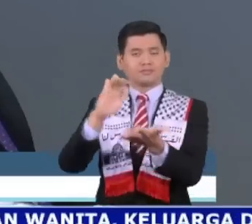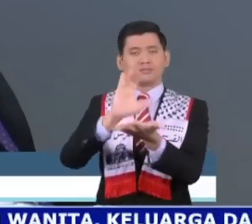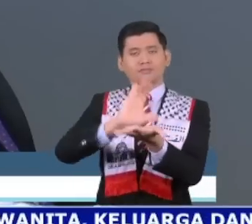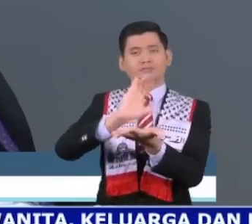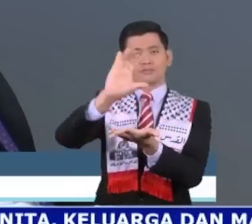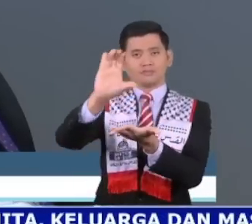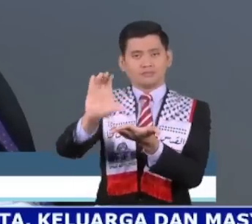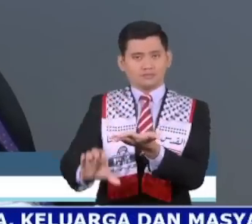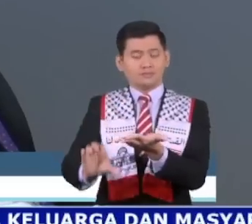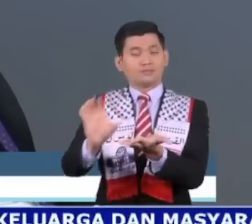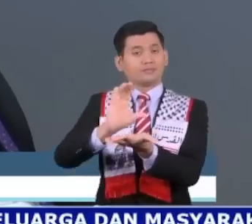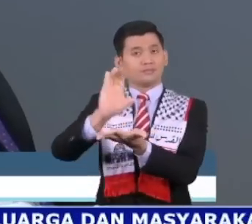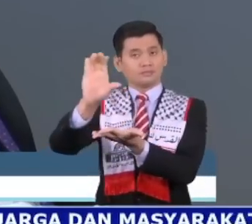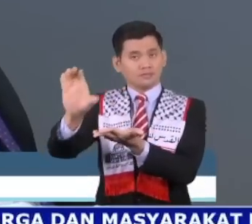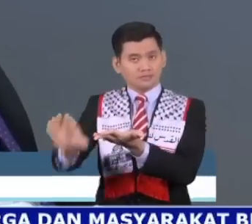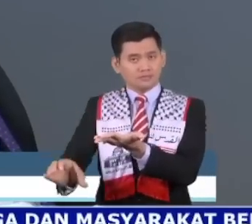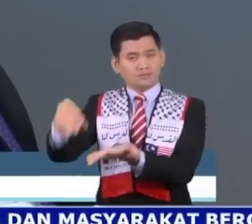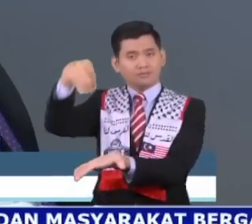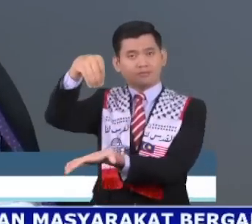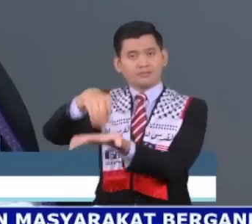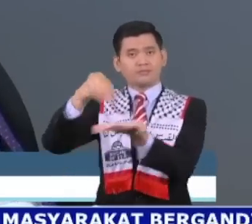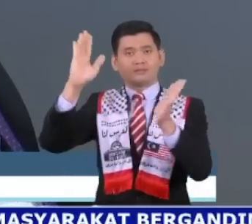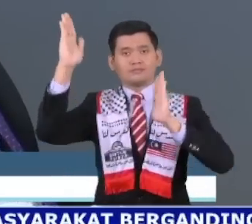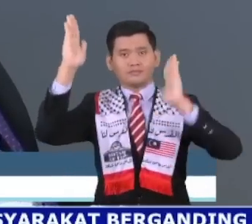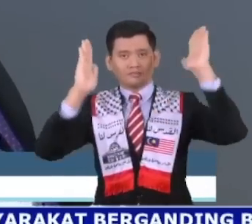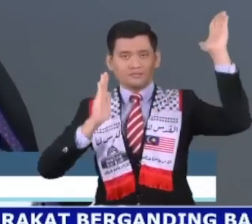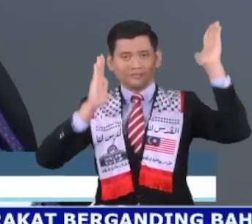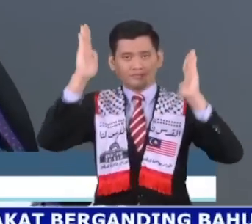pelabur untuk melabur di Malaysia.